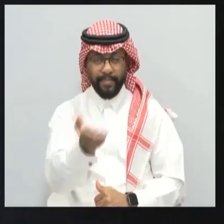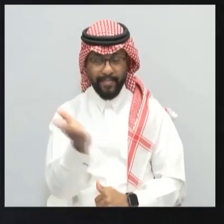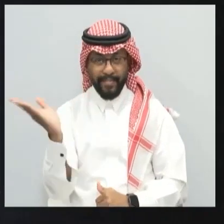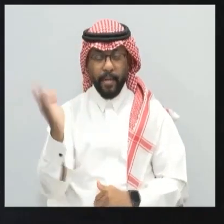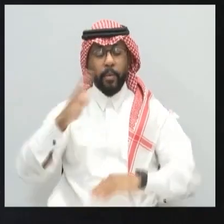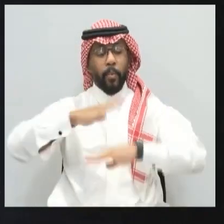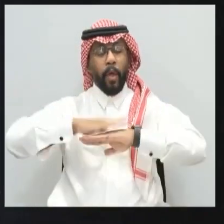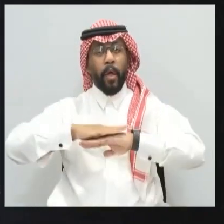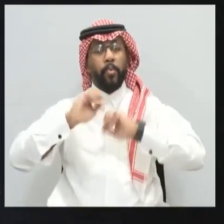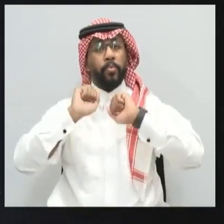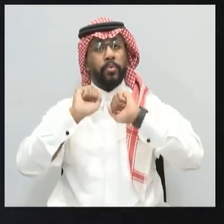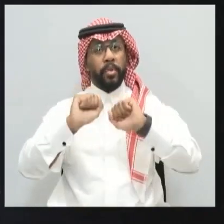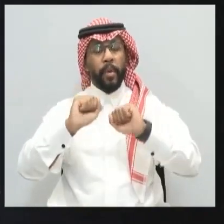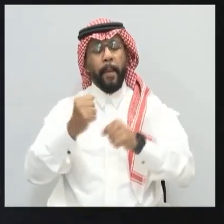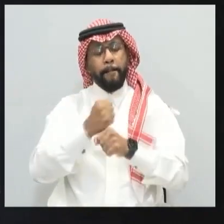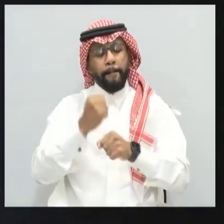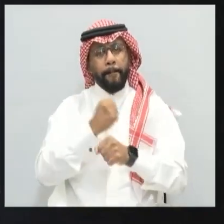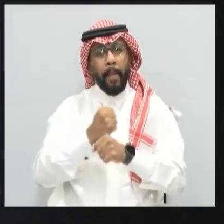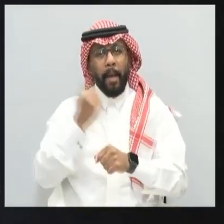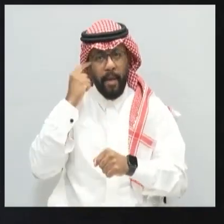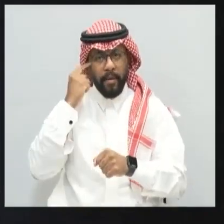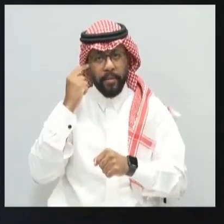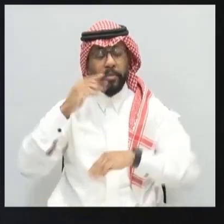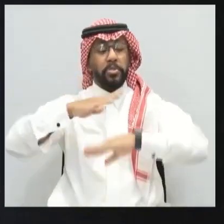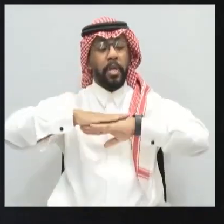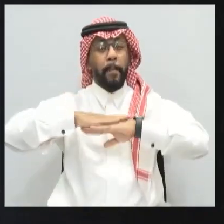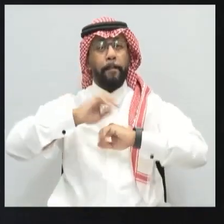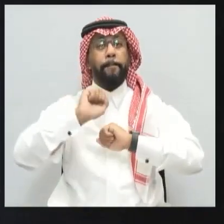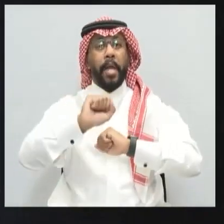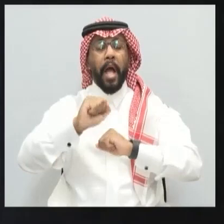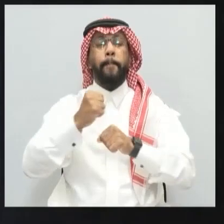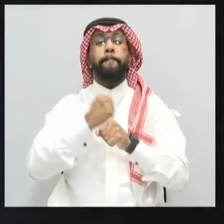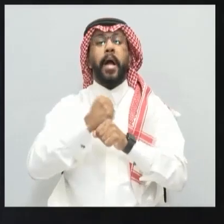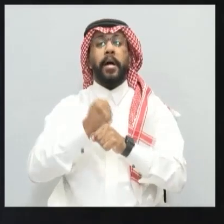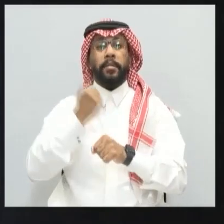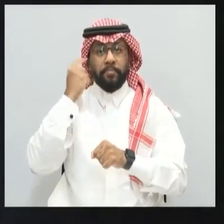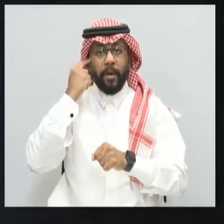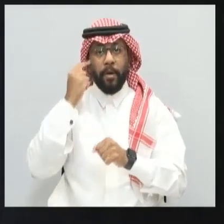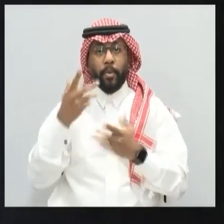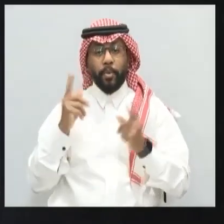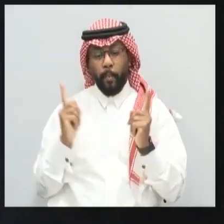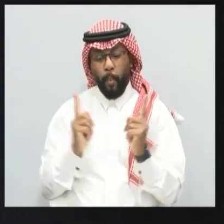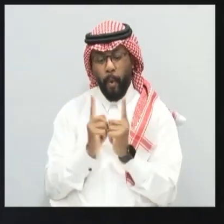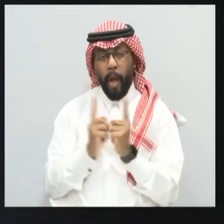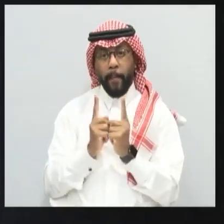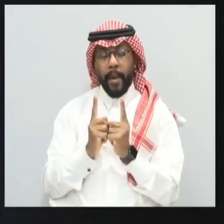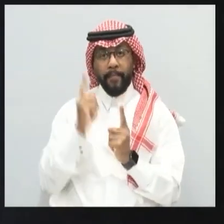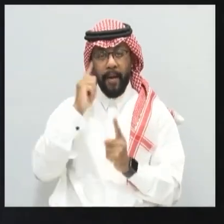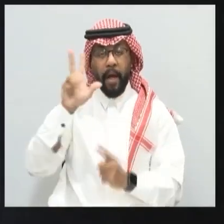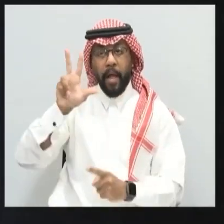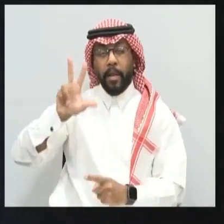ماده التربيه المهنيه باذن الله عز وجل في هذا اليوم سنتحدث عن المقابله الشخصيه